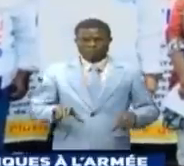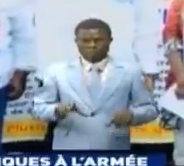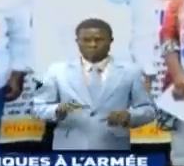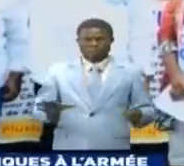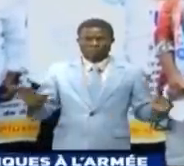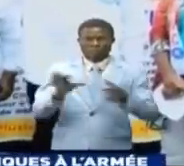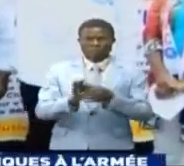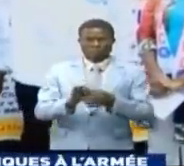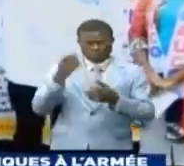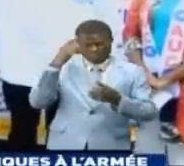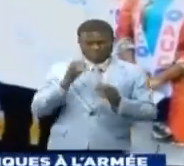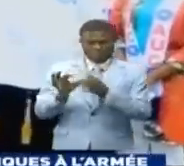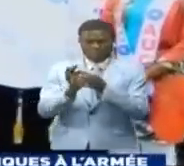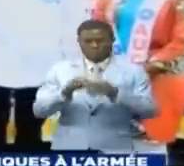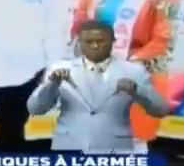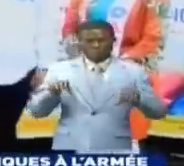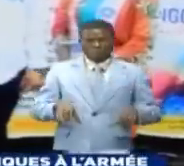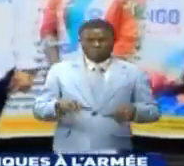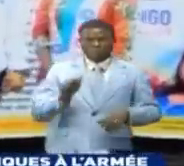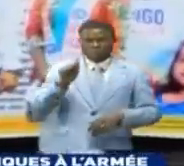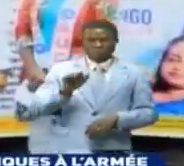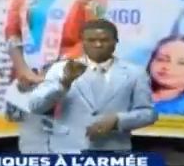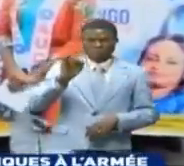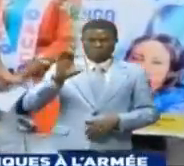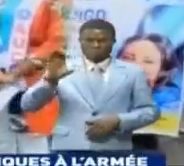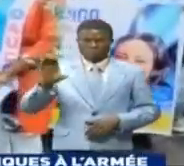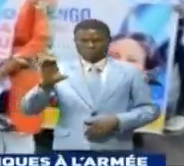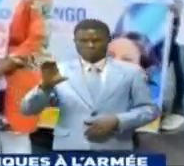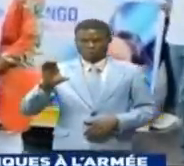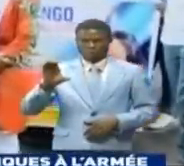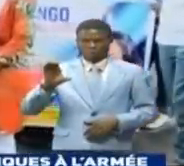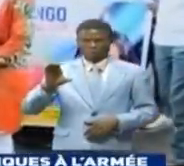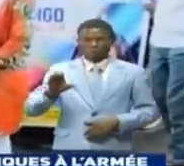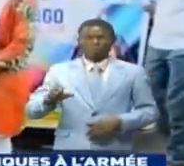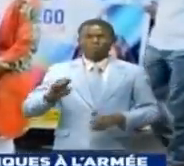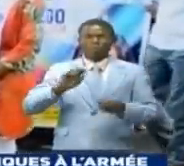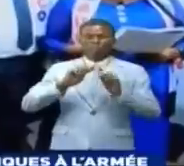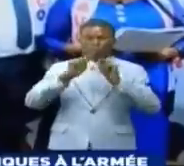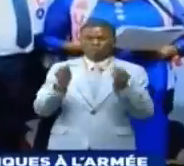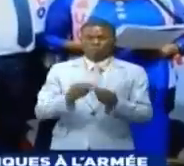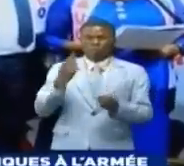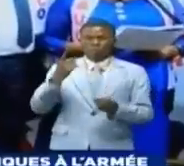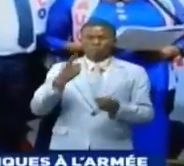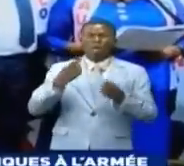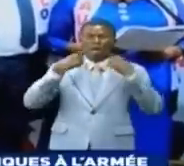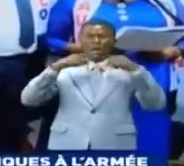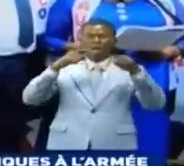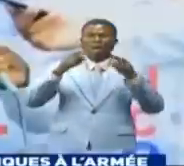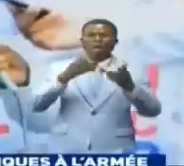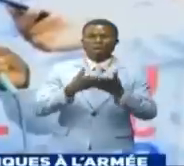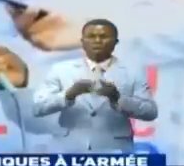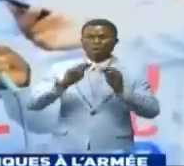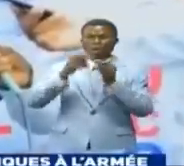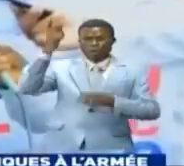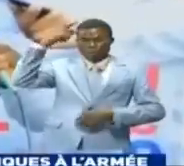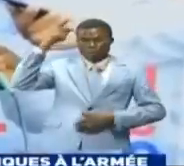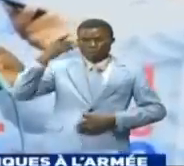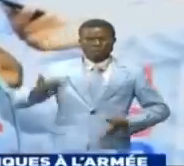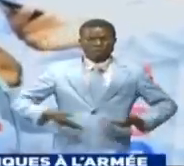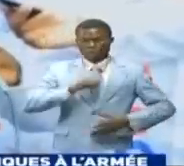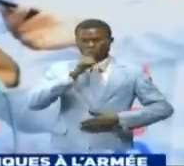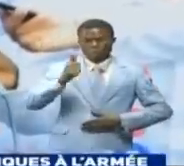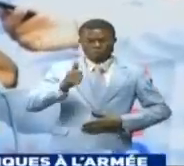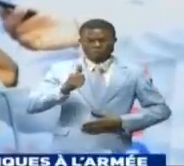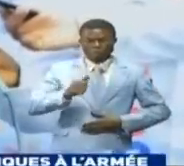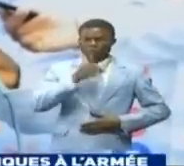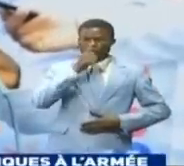pour l'unité du Congo AUC, formation politique, se mobilise et donne de la voix. Cette formation politique dénonce et condamne les